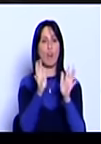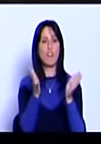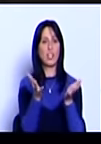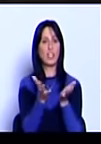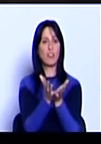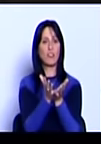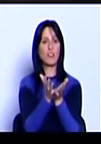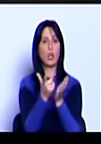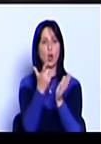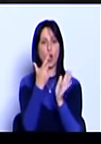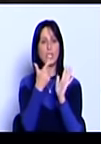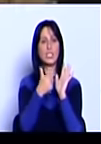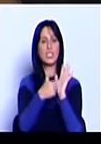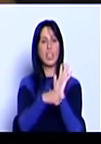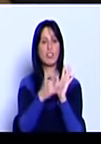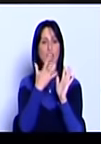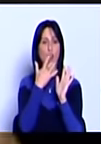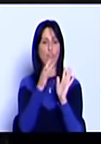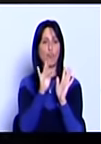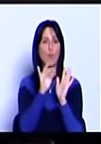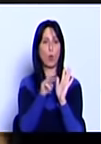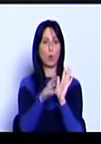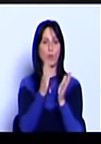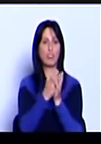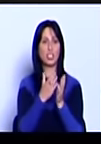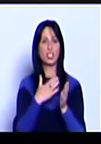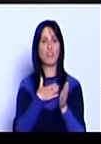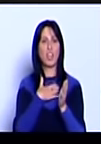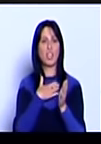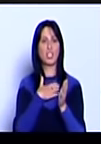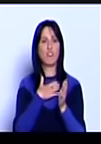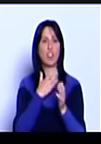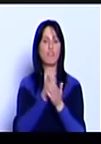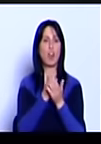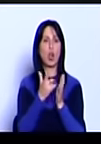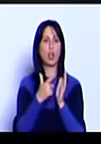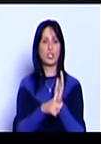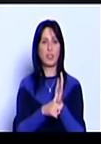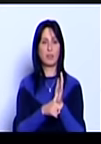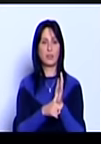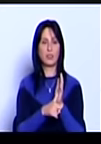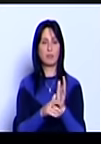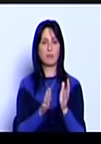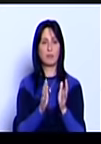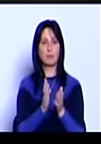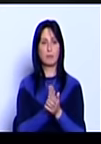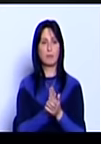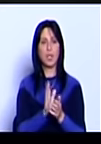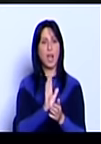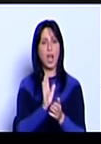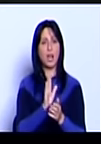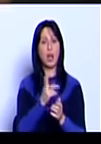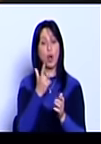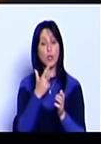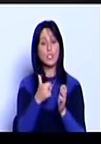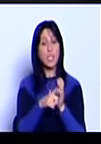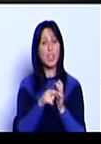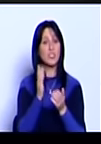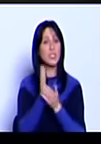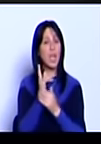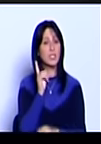ყველასია. 26 ეროვნული ფორუმი ჩვენ რომ ამბობთ, რომ ჩვენ ვართ ეს 26, ჩვენ ვართ ეს ეროვნული ფორუმი. არა, ის 26